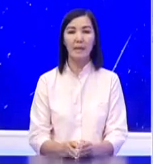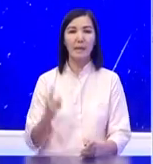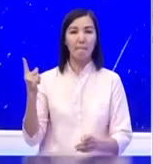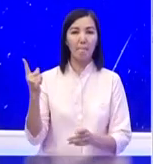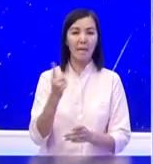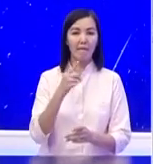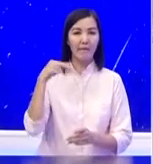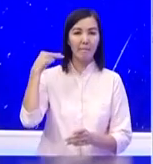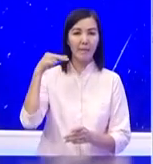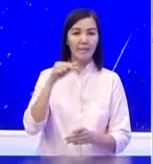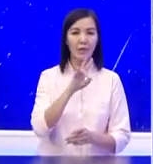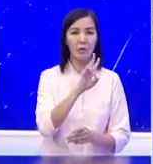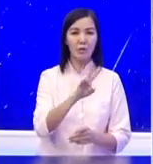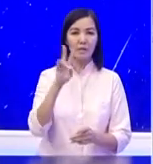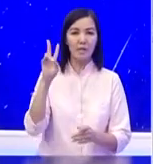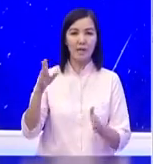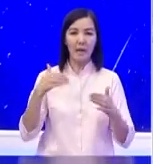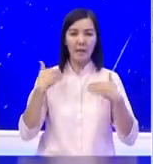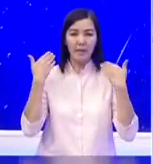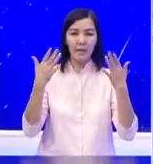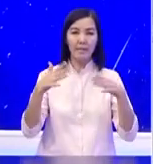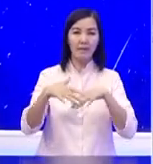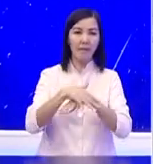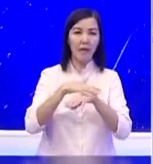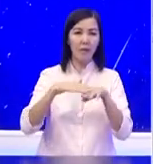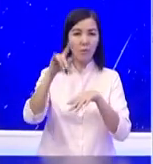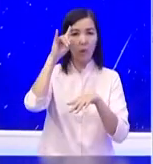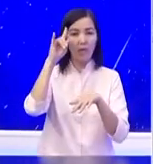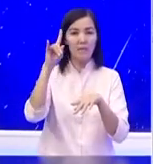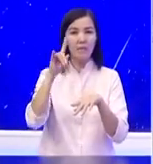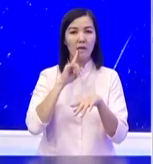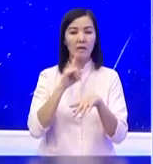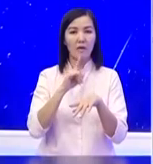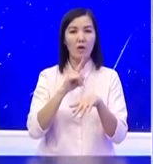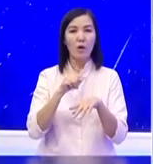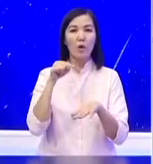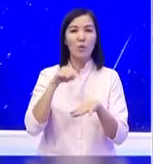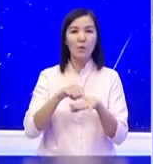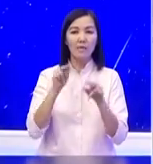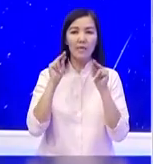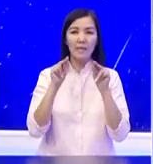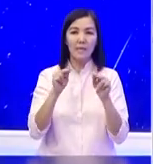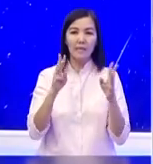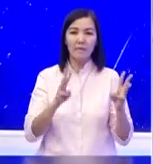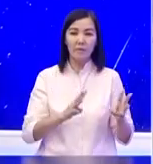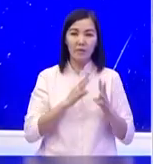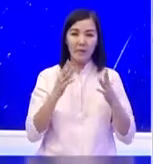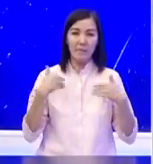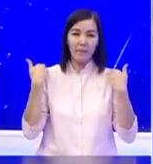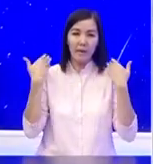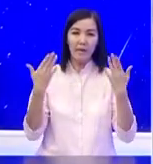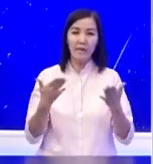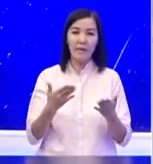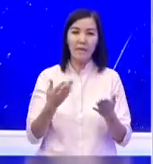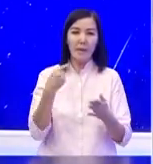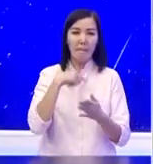Лидер нации Нурсултан Назарбаев обратился к народу Казахстана. Он был глубоко тронут тем искренним вниманием и моральной поддержкой, которую